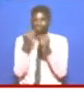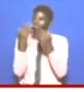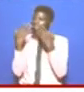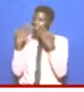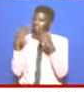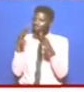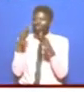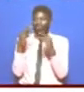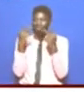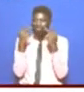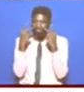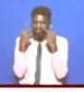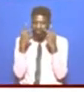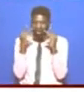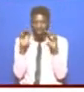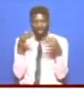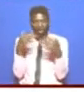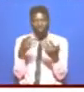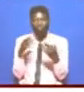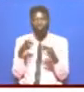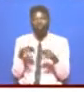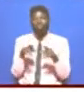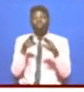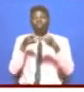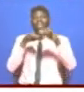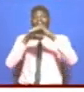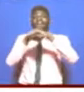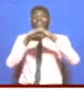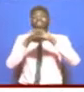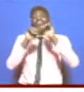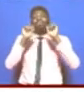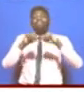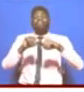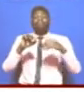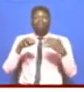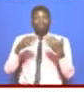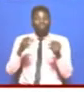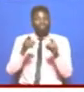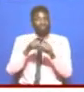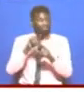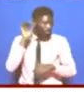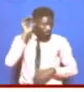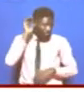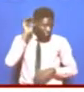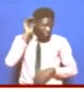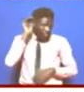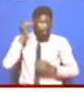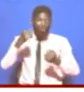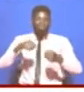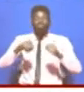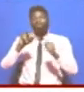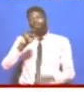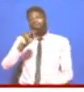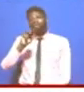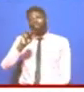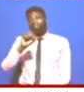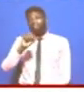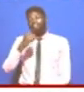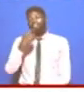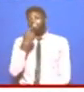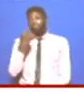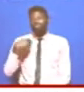vile tutatengeneza barabara za kuingia. Na bado vile mmesikia director wa NMS akisema tunataka tuendelee